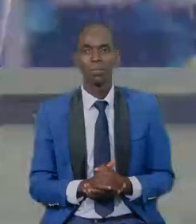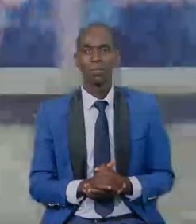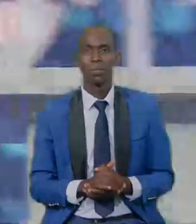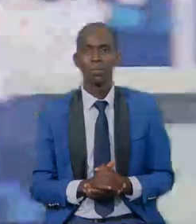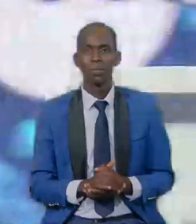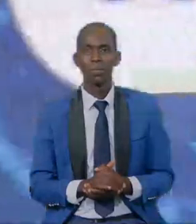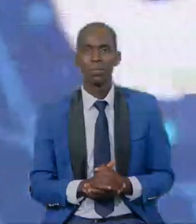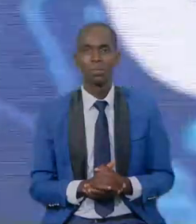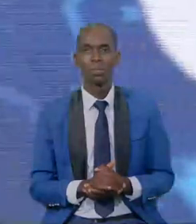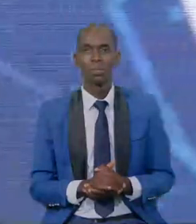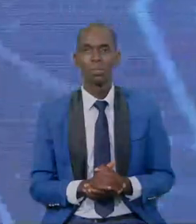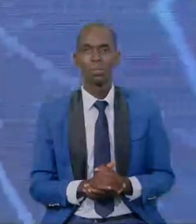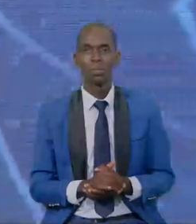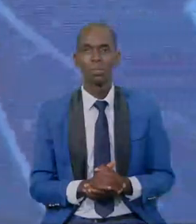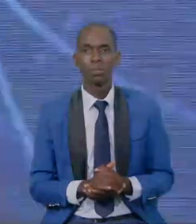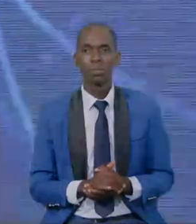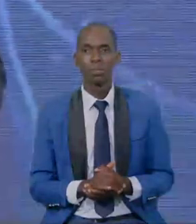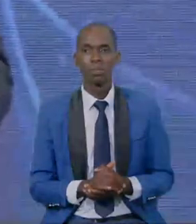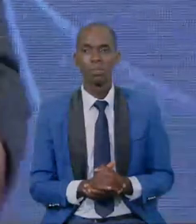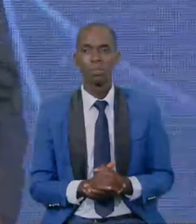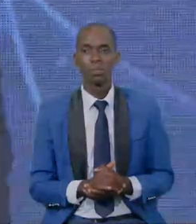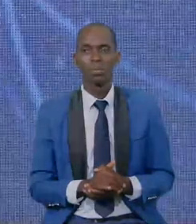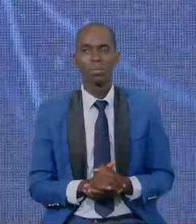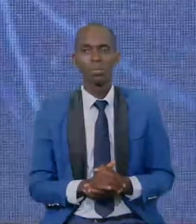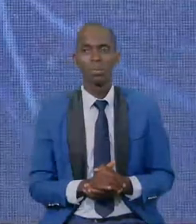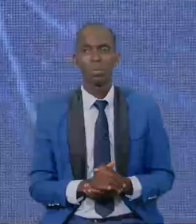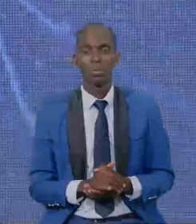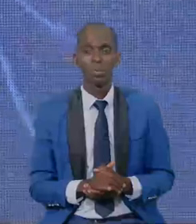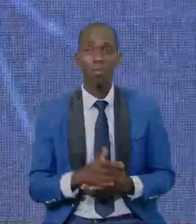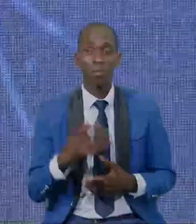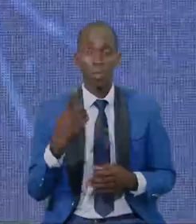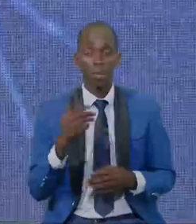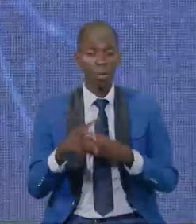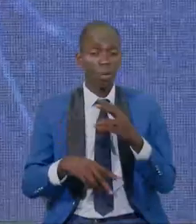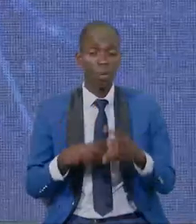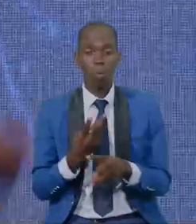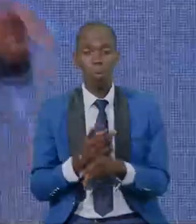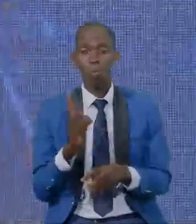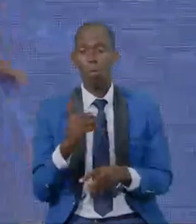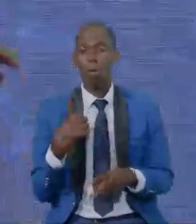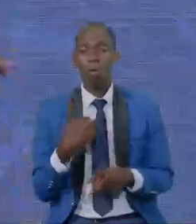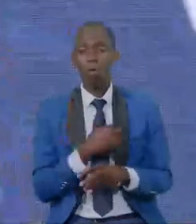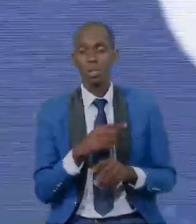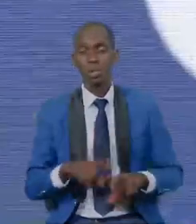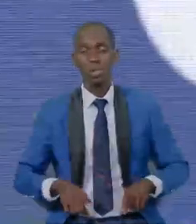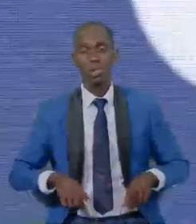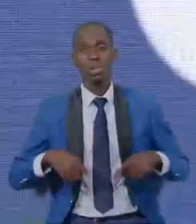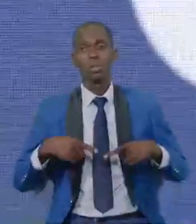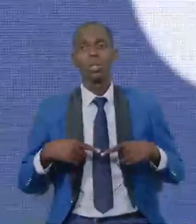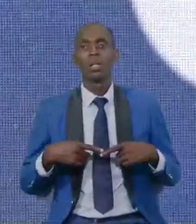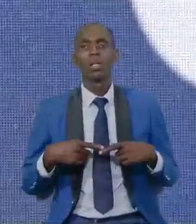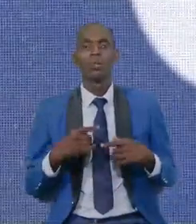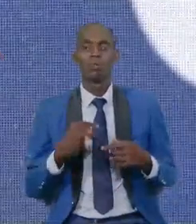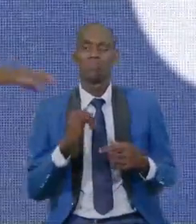notre Prince a la pureté ce soir à vous offrir. Le monde dans lequel nous vivons. As kind